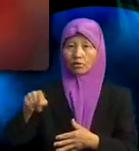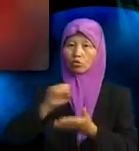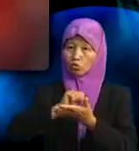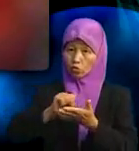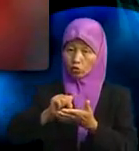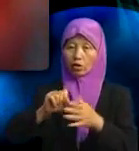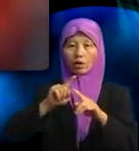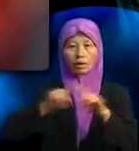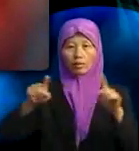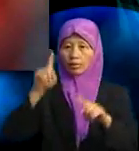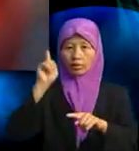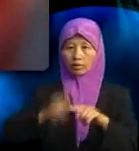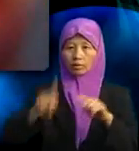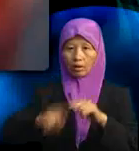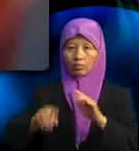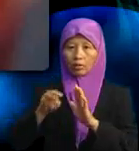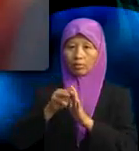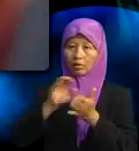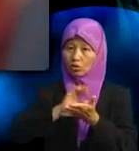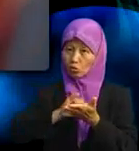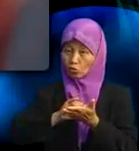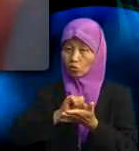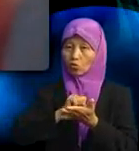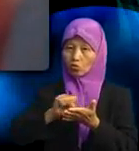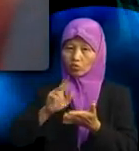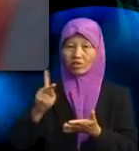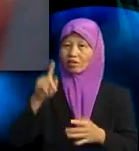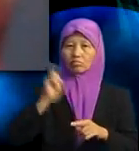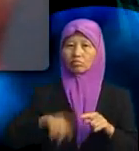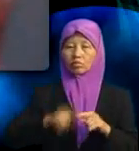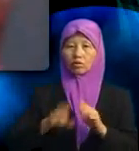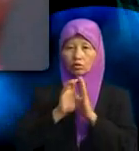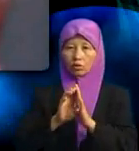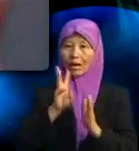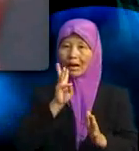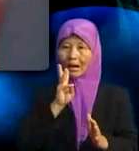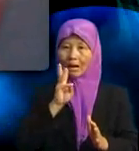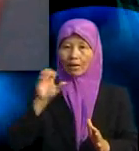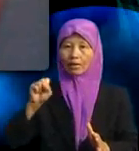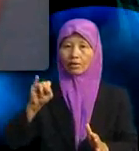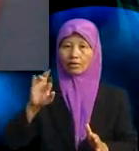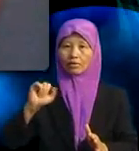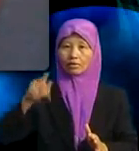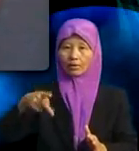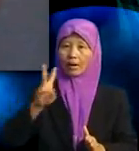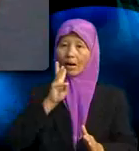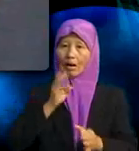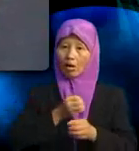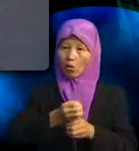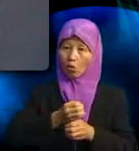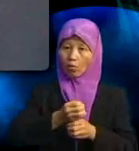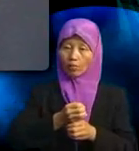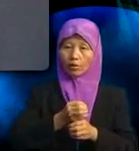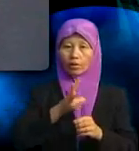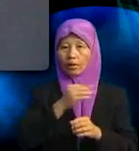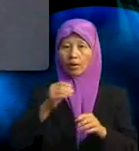air ini suci tetapi tidak boleh menyucikan. Contohnya, air sirap,